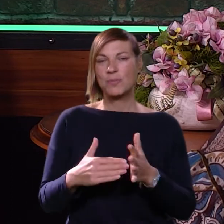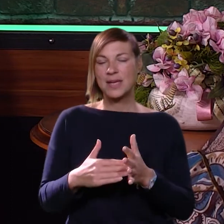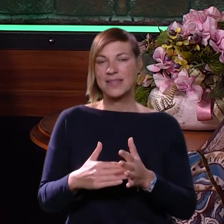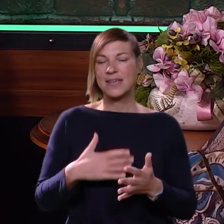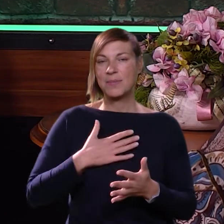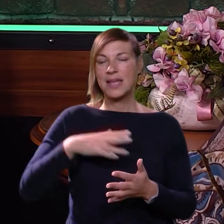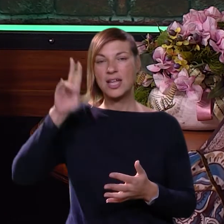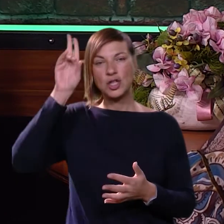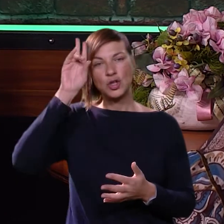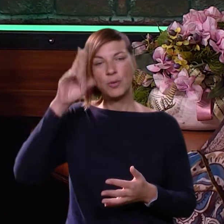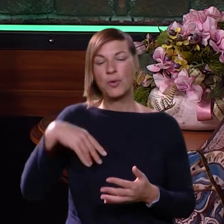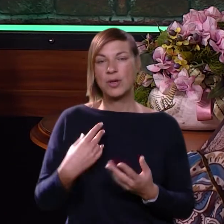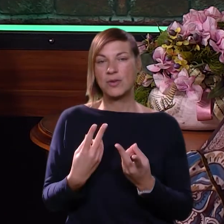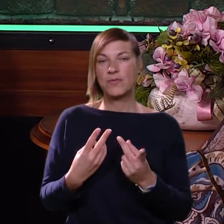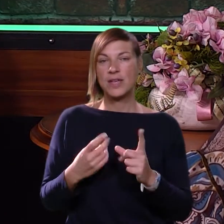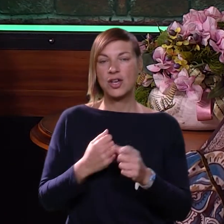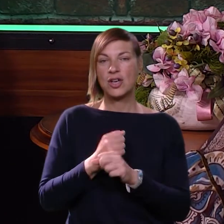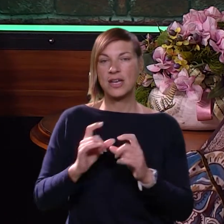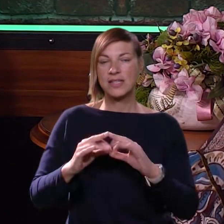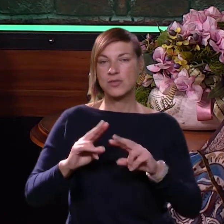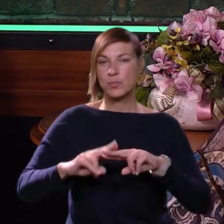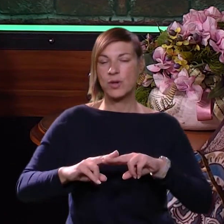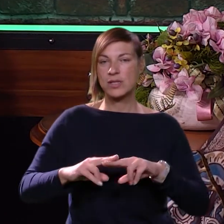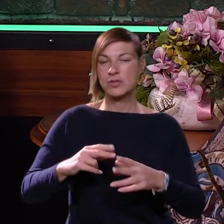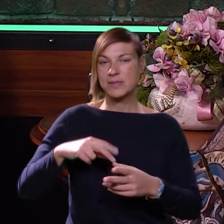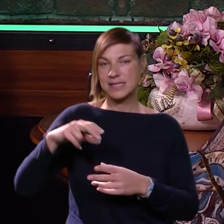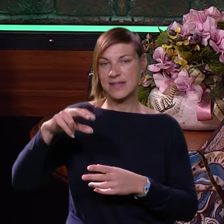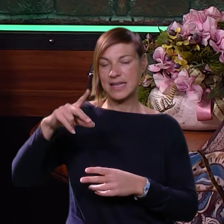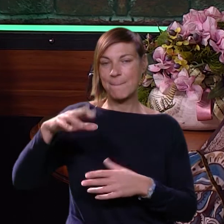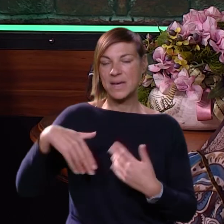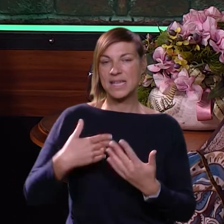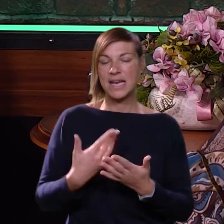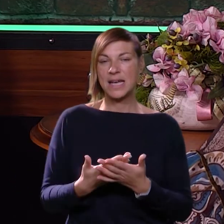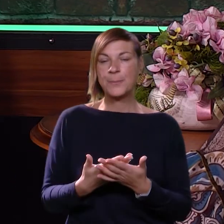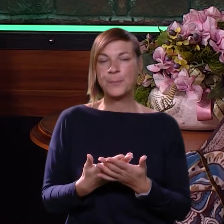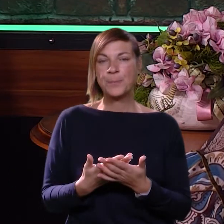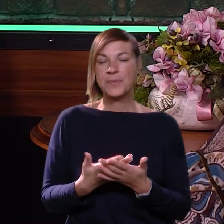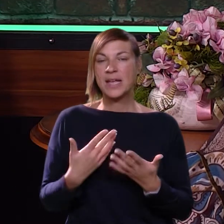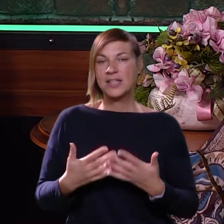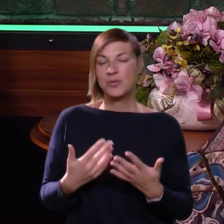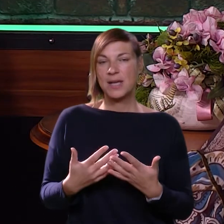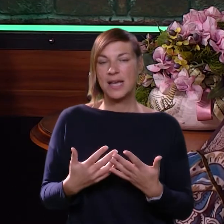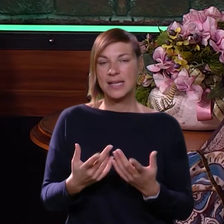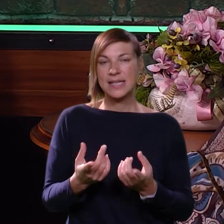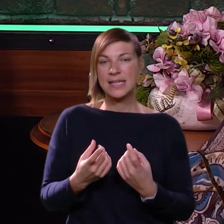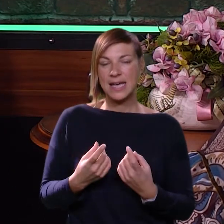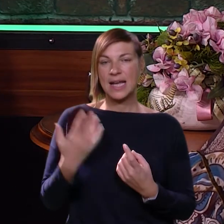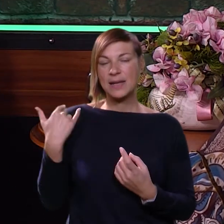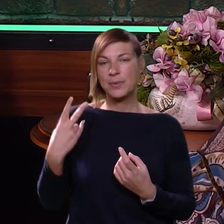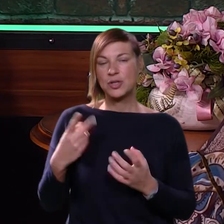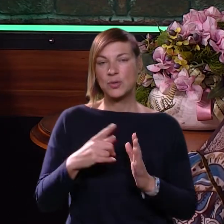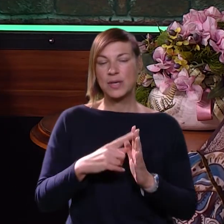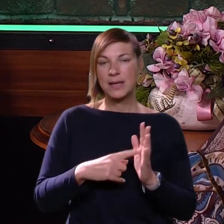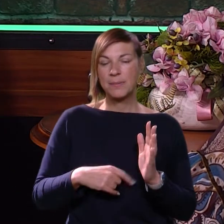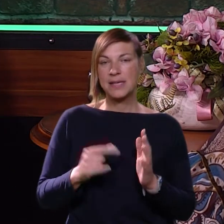mi je trebalo, da ja to mogu, jel, u Vinogradsku bolnicu bi se penjala svaki dan gore i to mi je onako laganini, ali i